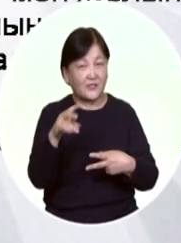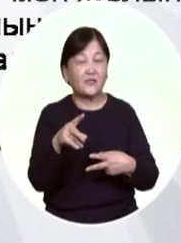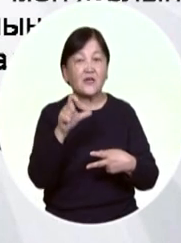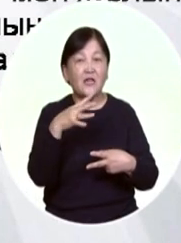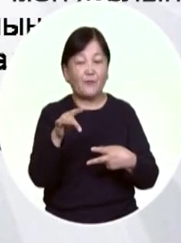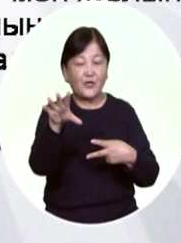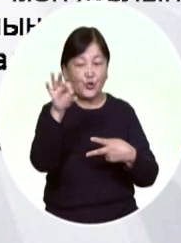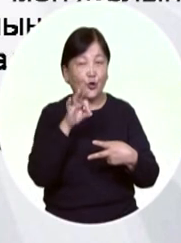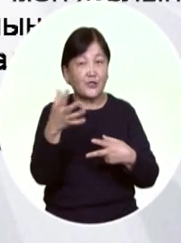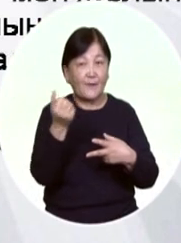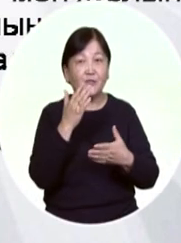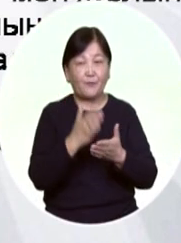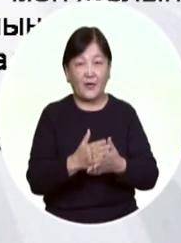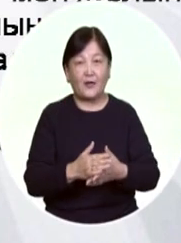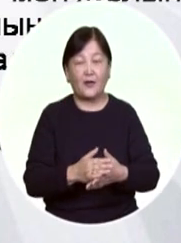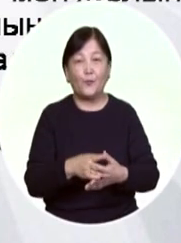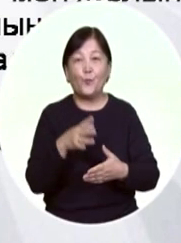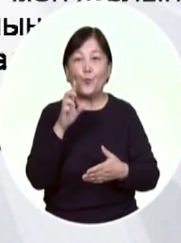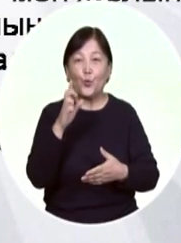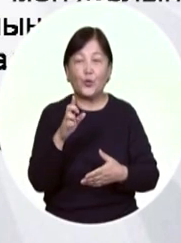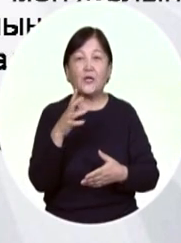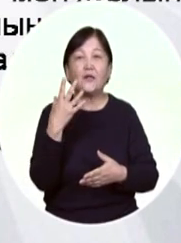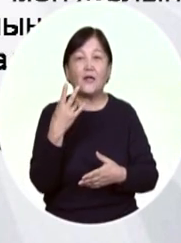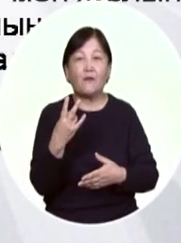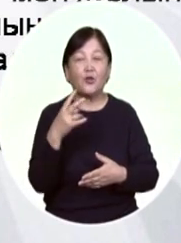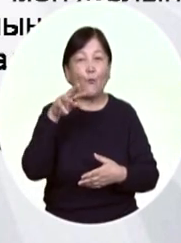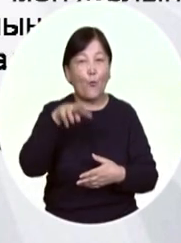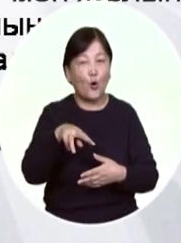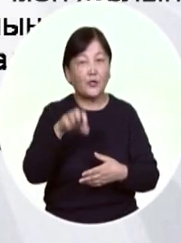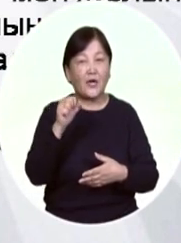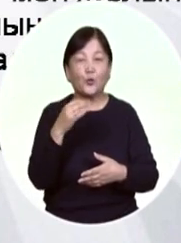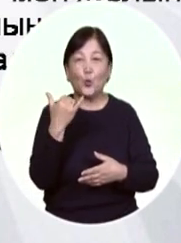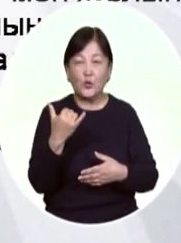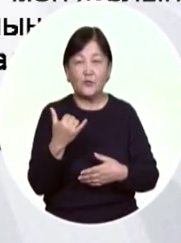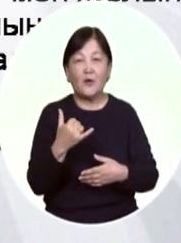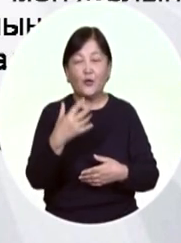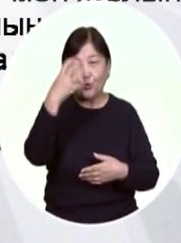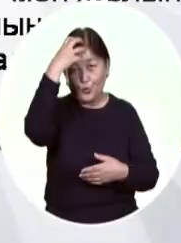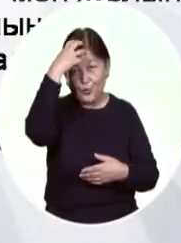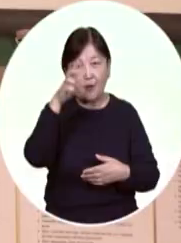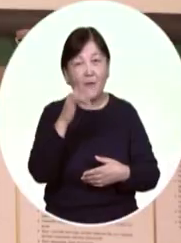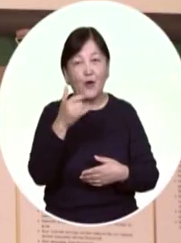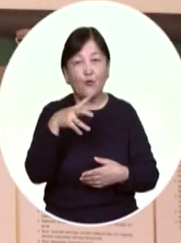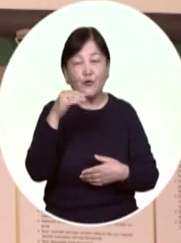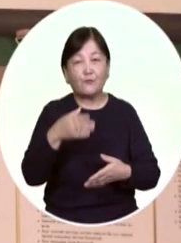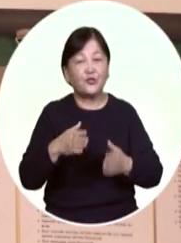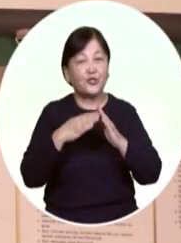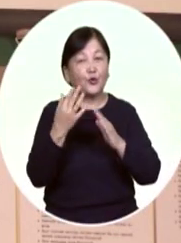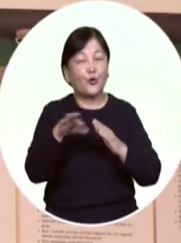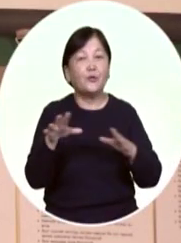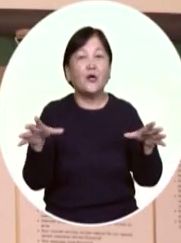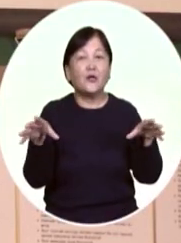За бүгд найрамдах Монгол ард улс маань бас төрийн одоо байгууламжаараа нэгдмэл